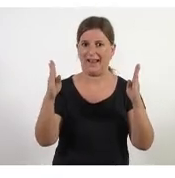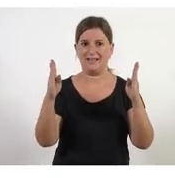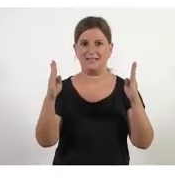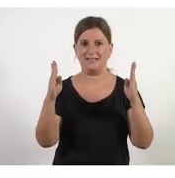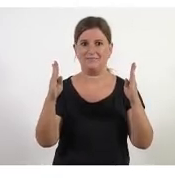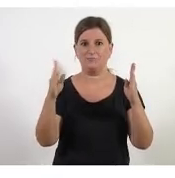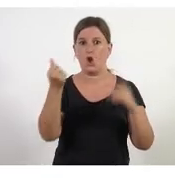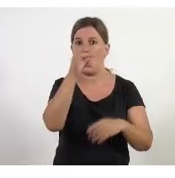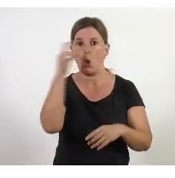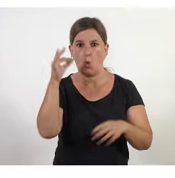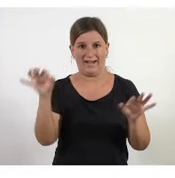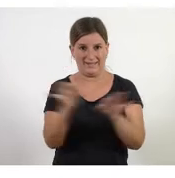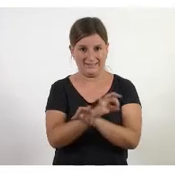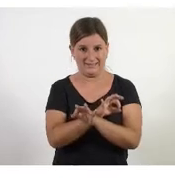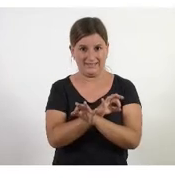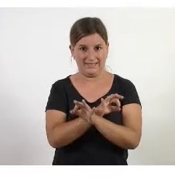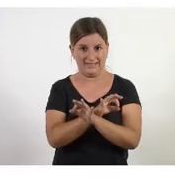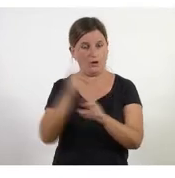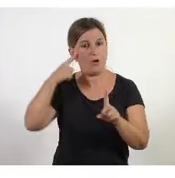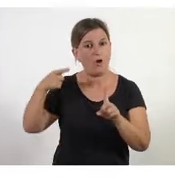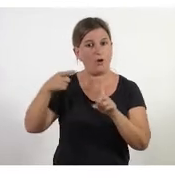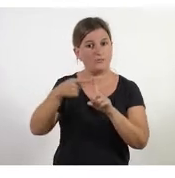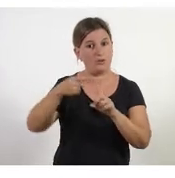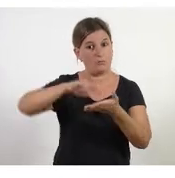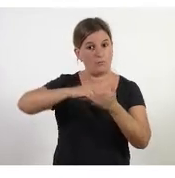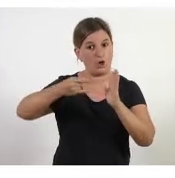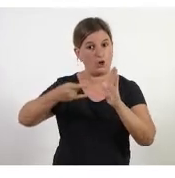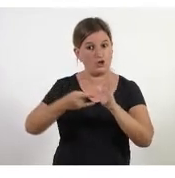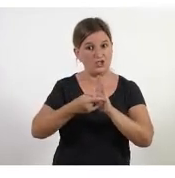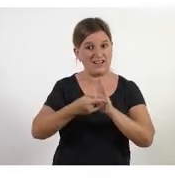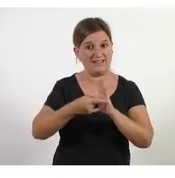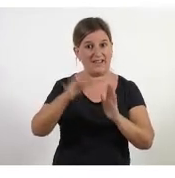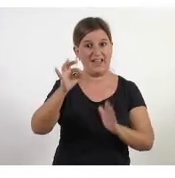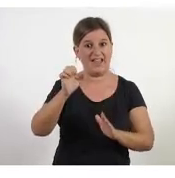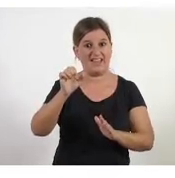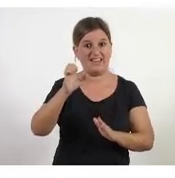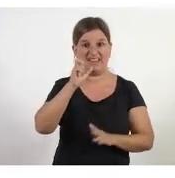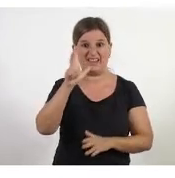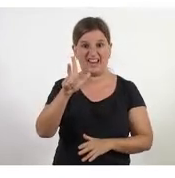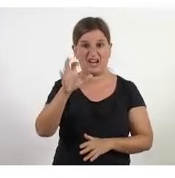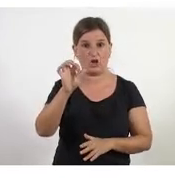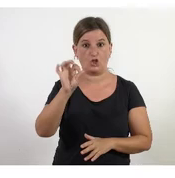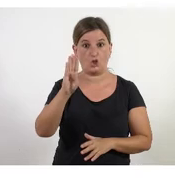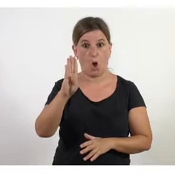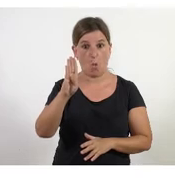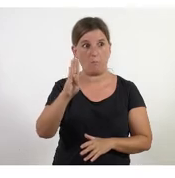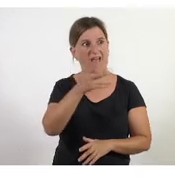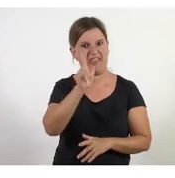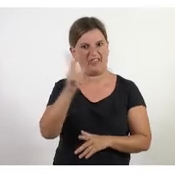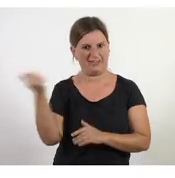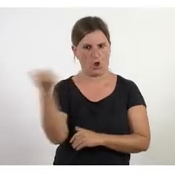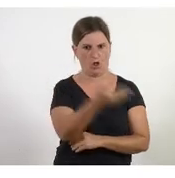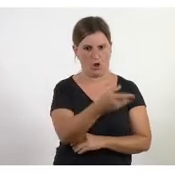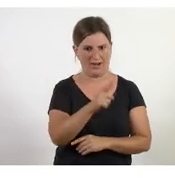entitats que, aplicant el projecte de TechSap, poden rebre aquestes donacions. I com ho fem? Amb